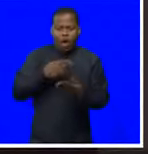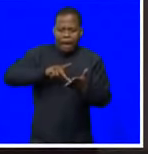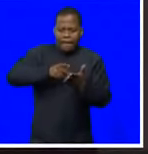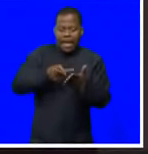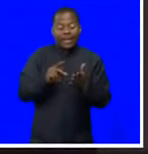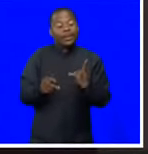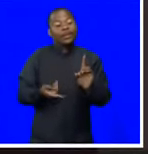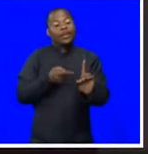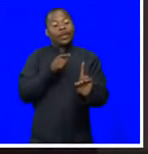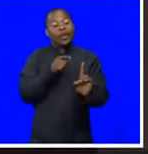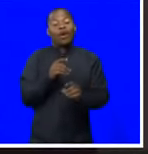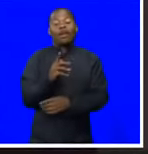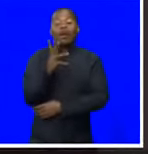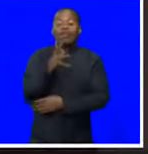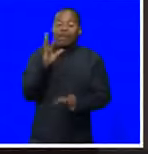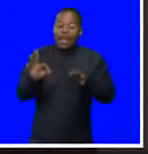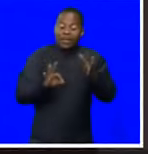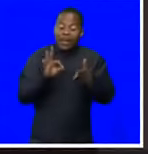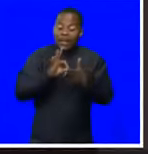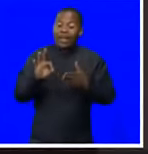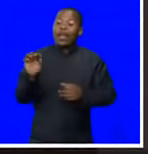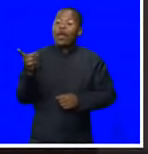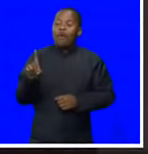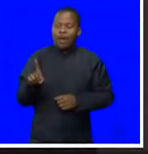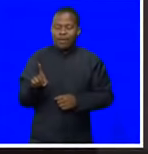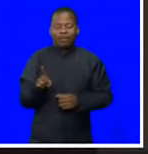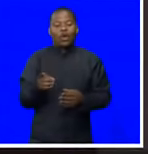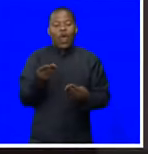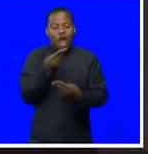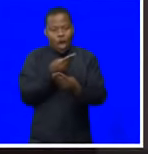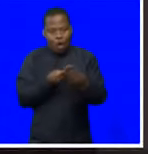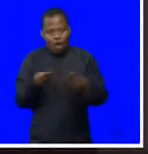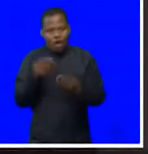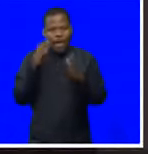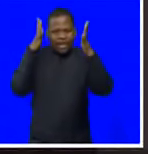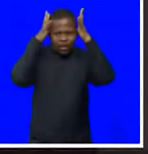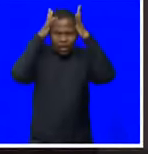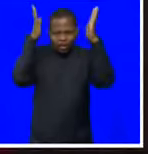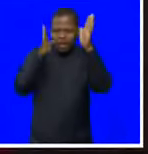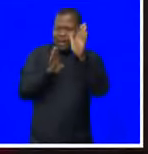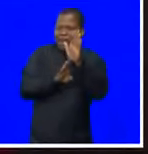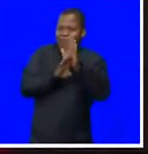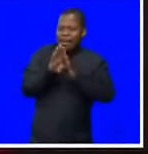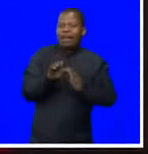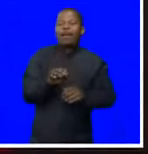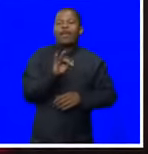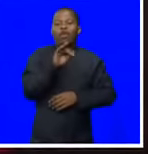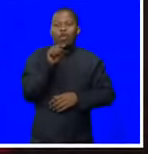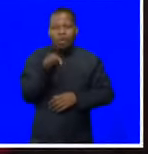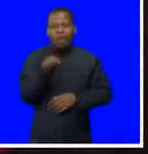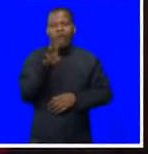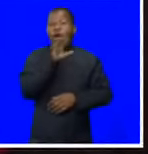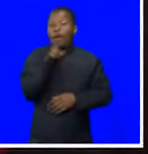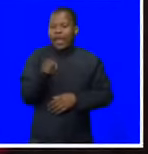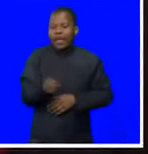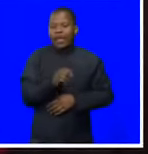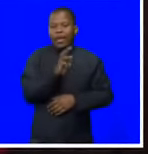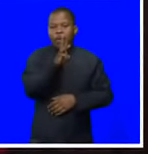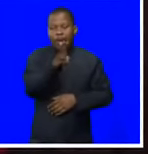Thambo Gina esandvulelweni sayo ivedele indlu ukuthi umnotho welive kubheke ukuthi ukhule ngalokubili nencenye